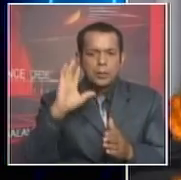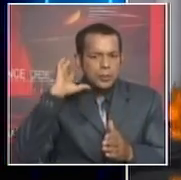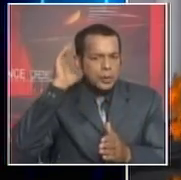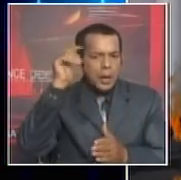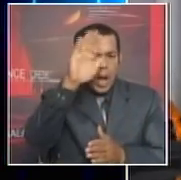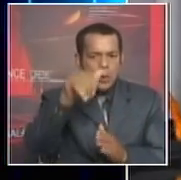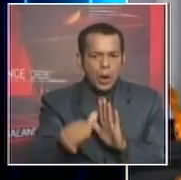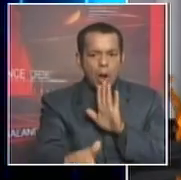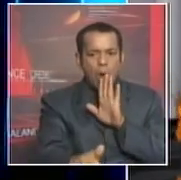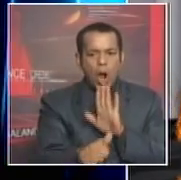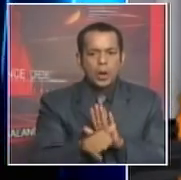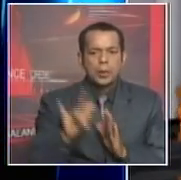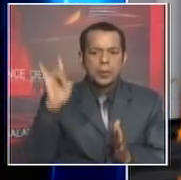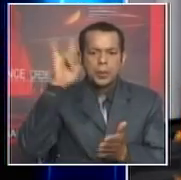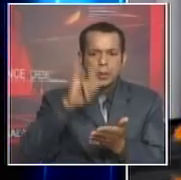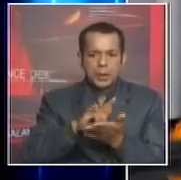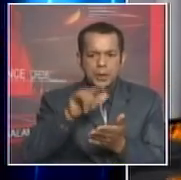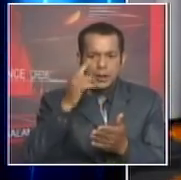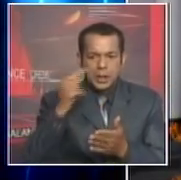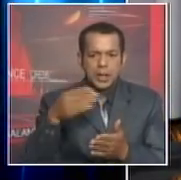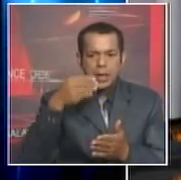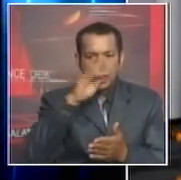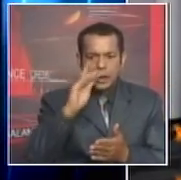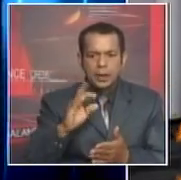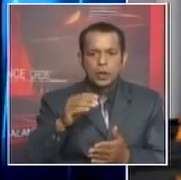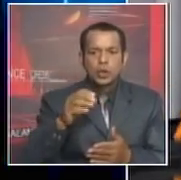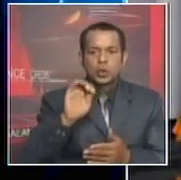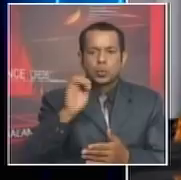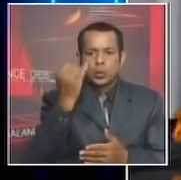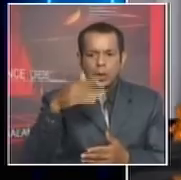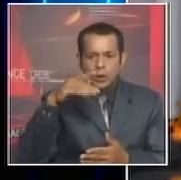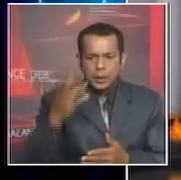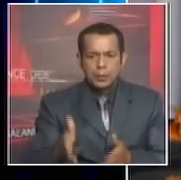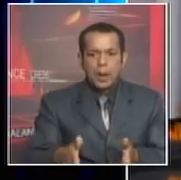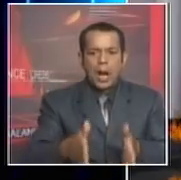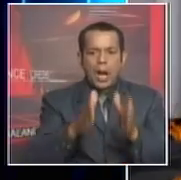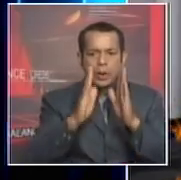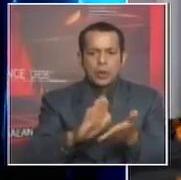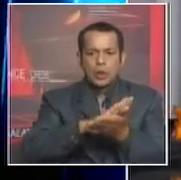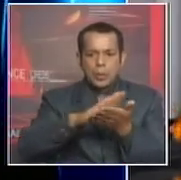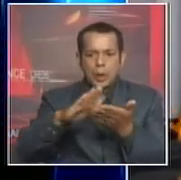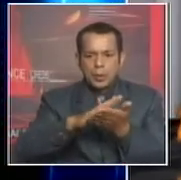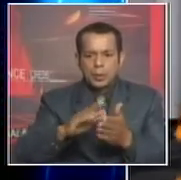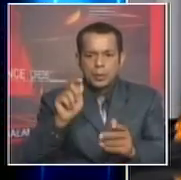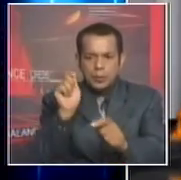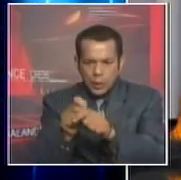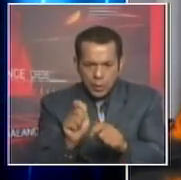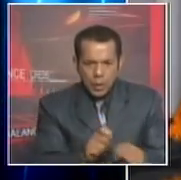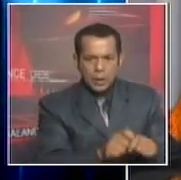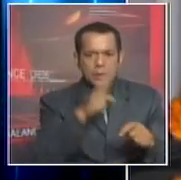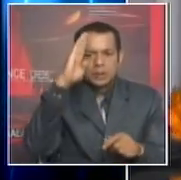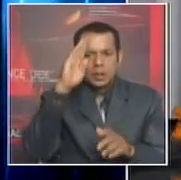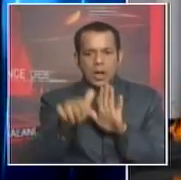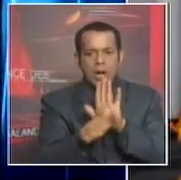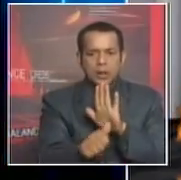आउनु अघि विमानस्थलदेखि होटल हयात र होटल सोल्टीसम्मको बाटो सरसफाई र टालटुल कार्य सरकारले